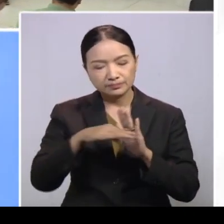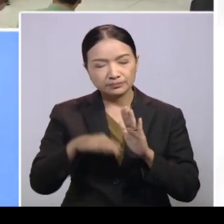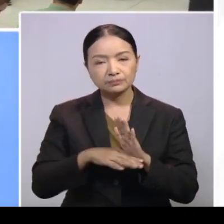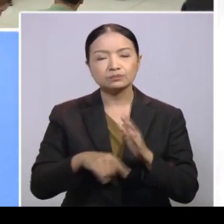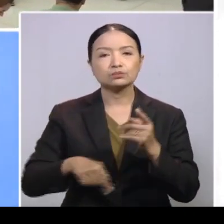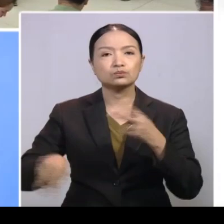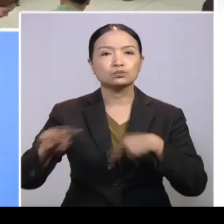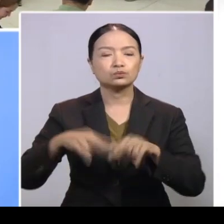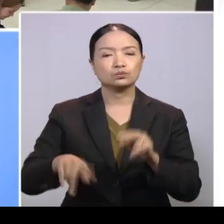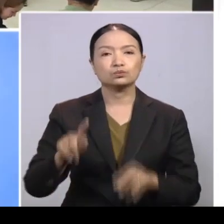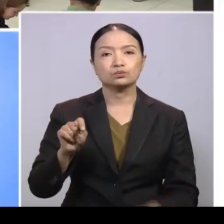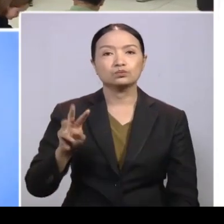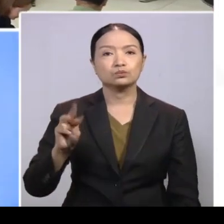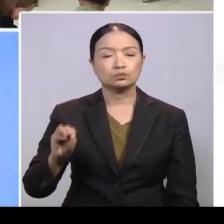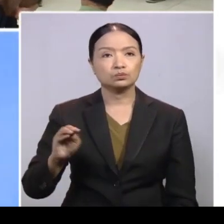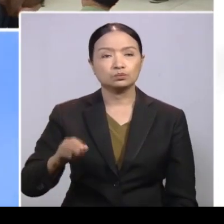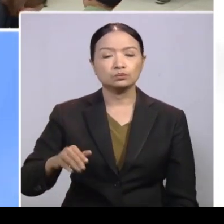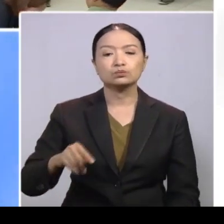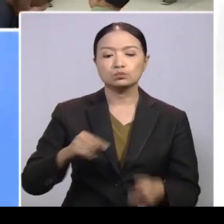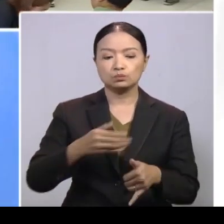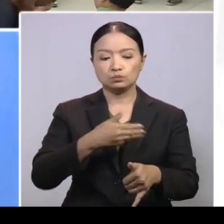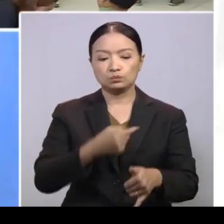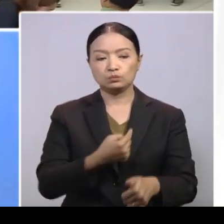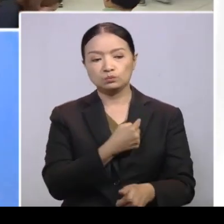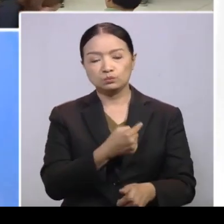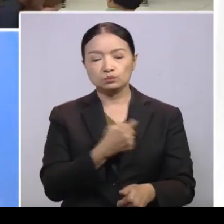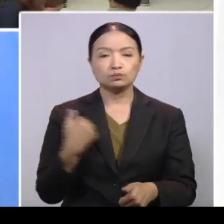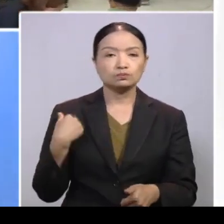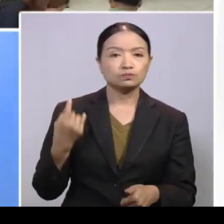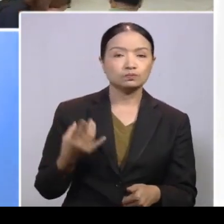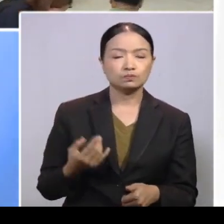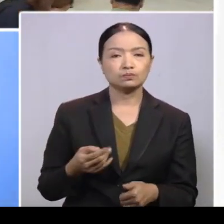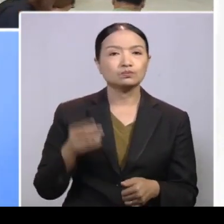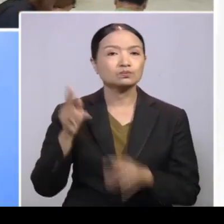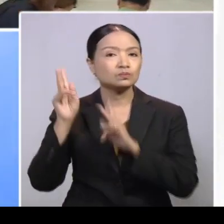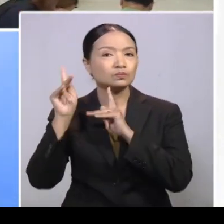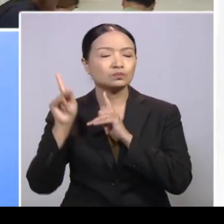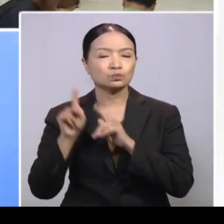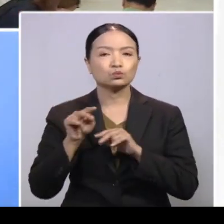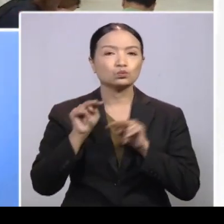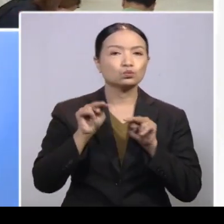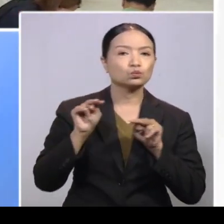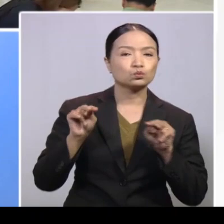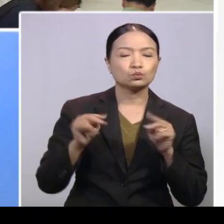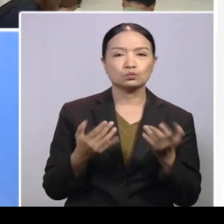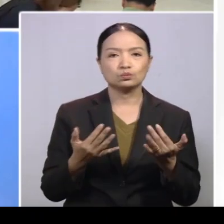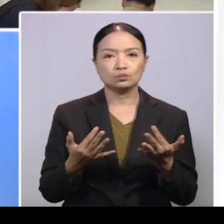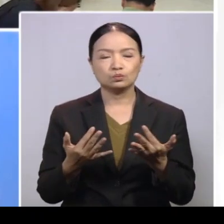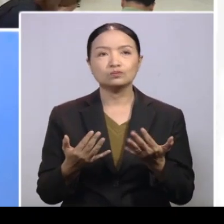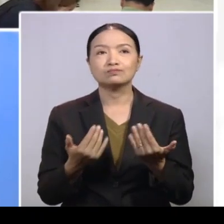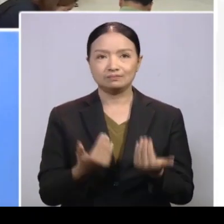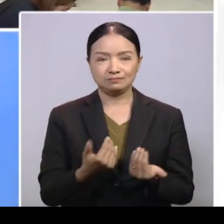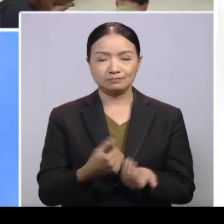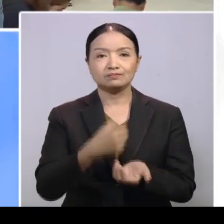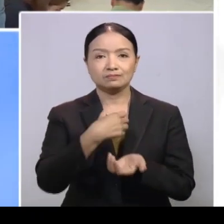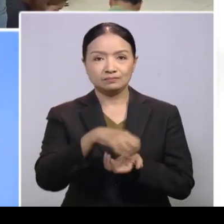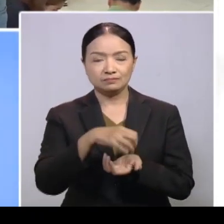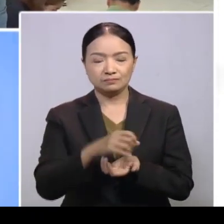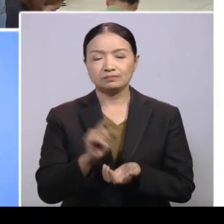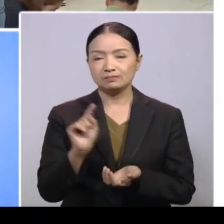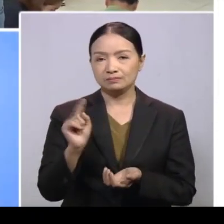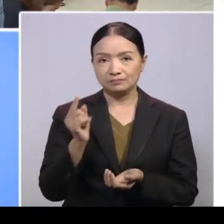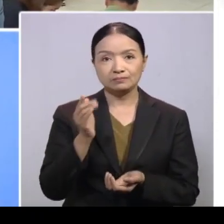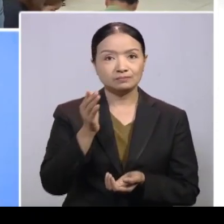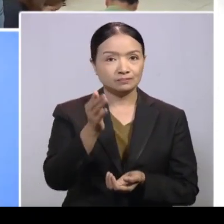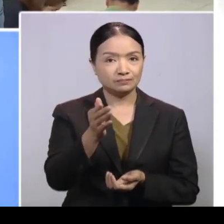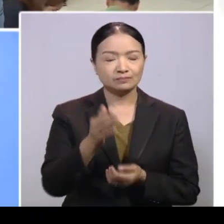ข้าเมืองทันทีที่มีความเคลื่อนไหวด้านหลังของผมนี่นะกองทัพสื่อมวลชนก็เฝ้ารอเกาะติดอยู่ในขณะนี้นะครับเดี๋ยวเราจะกลับมาดูบรรยากาศกันนะคุณผู้ชม